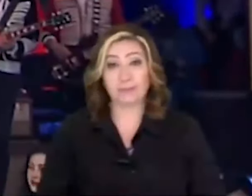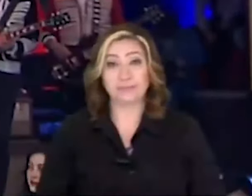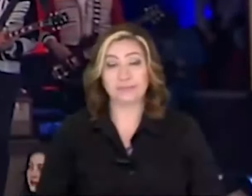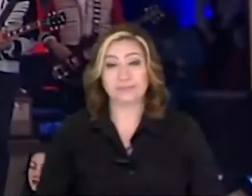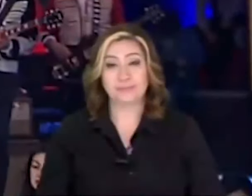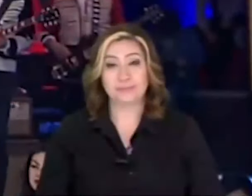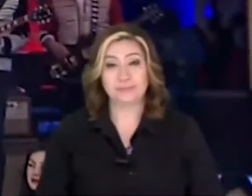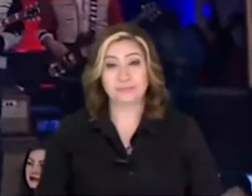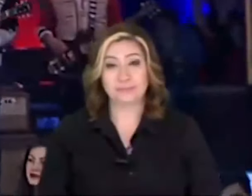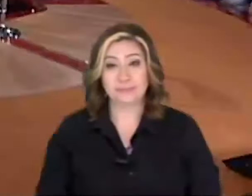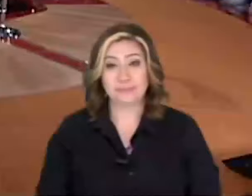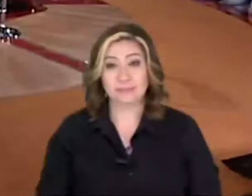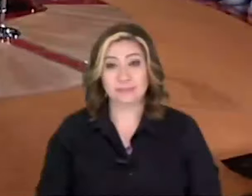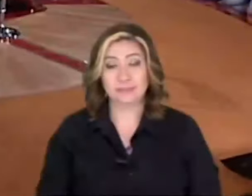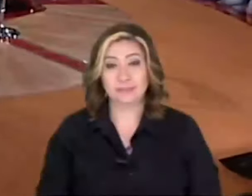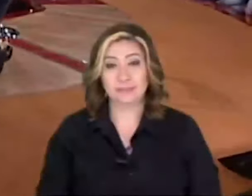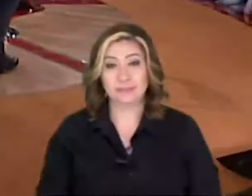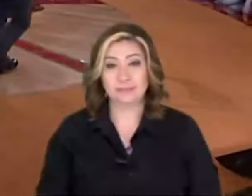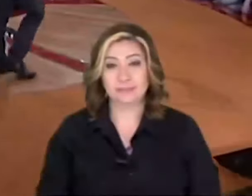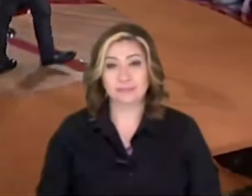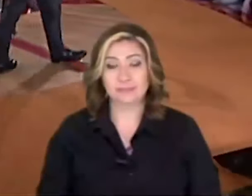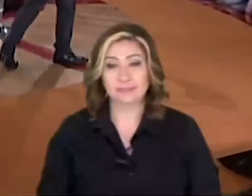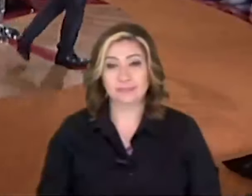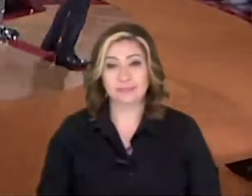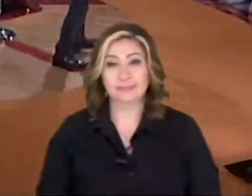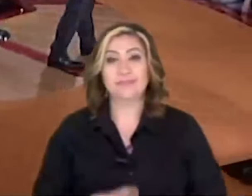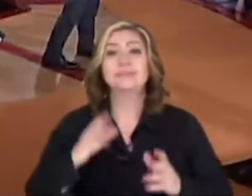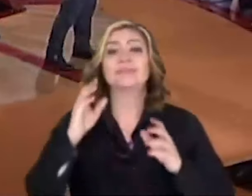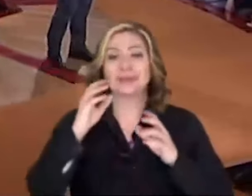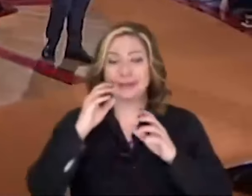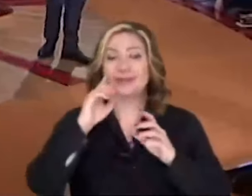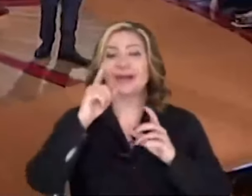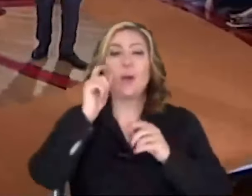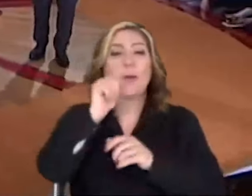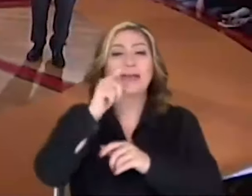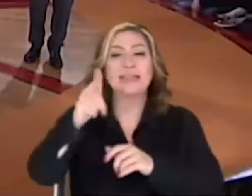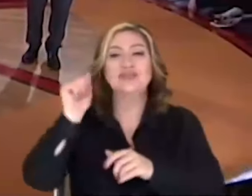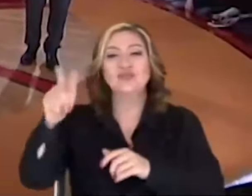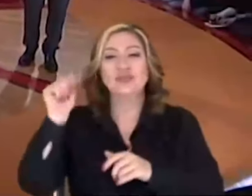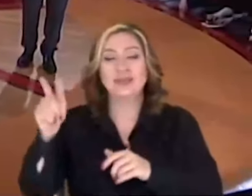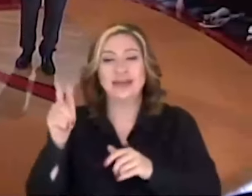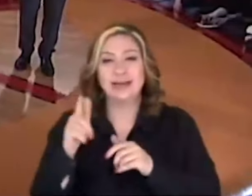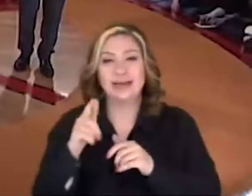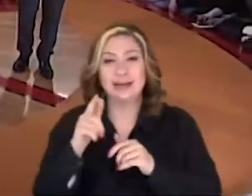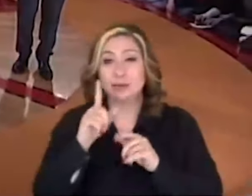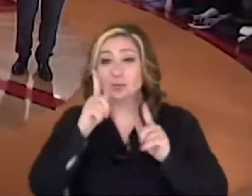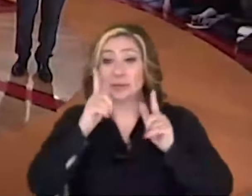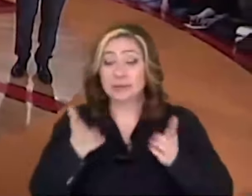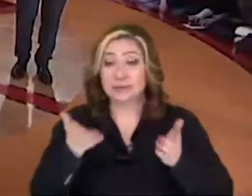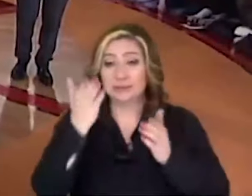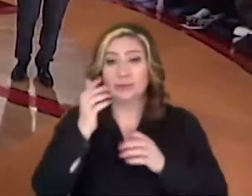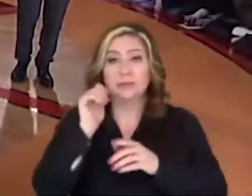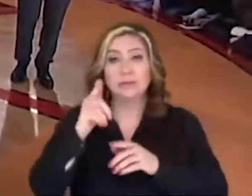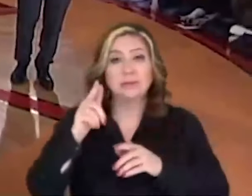Sayın abonemiz, Bağcılar ilçesi Demirkapı, Evren, Fatih, Bahçeli Evler ilçesi Zafer, Koca Sinan Merkez, Hürriyet. Durun, dinleyelim. Sesi